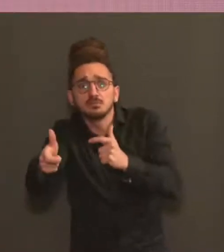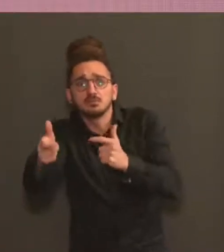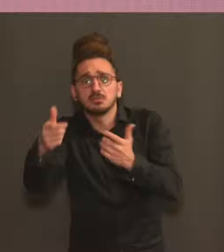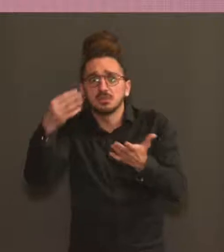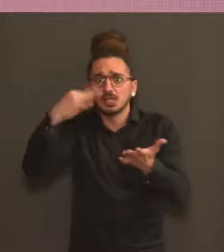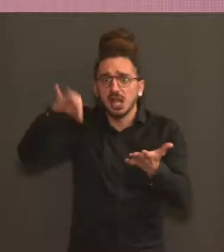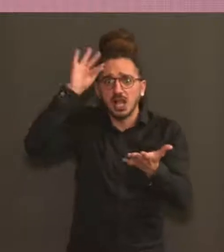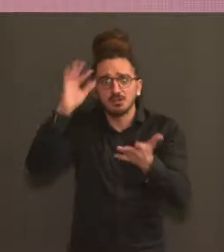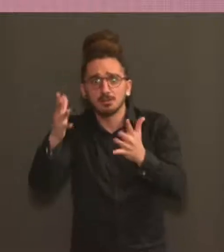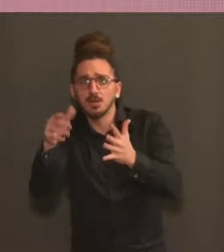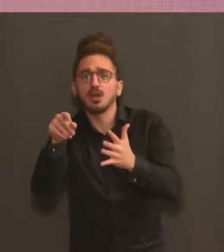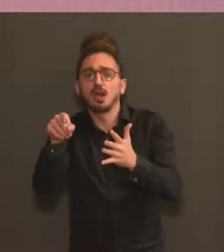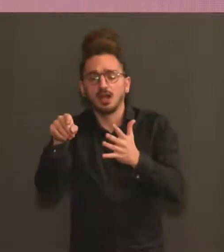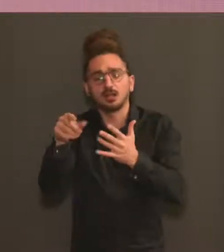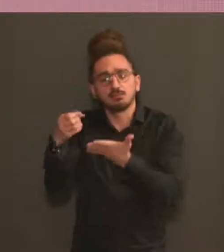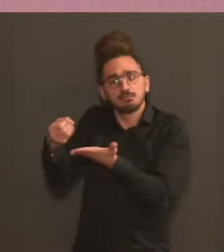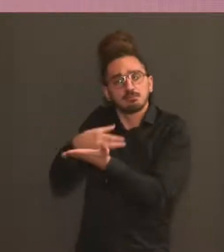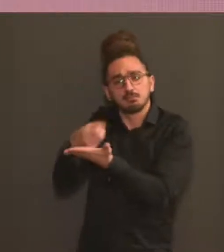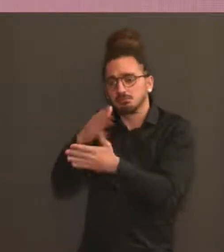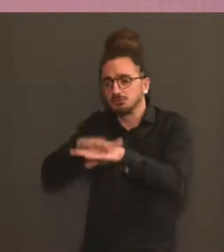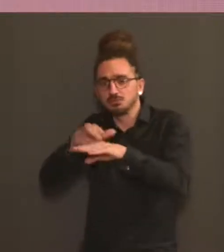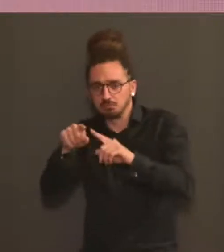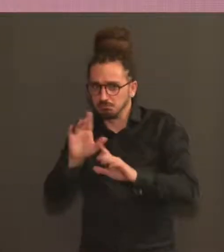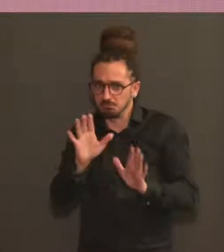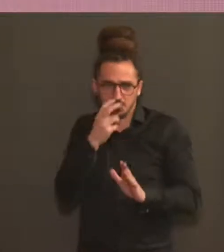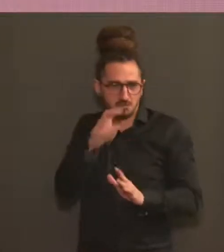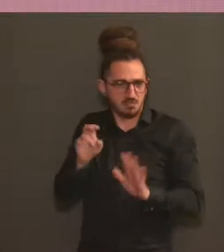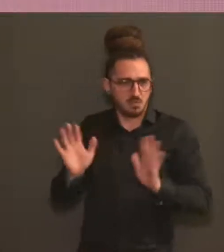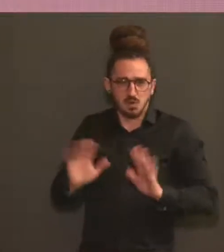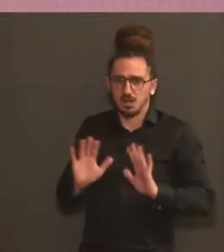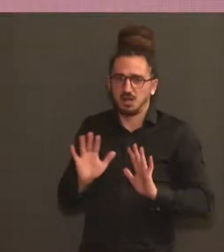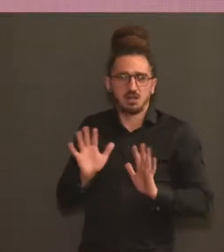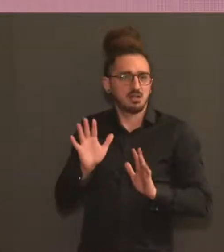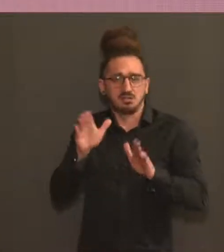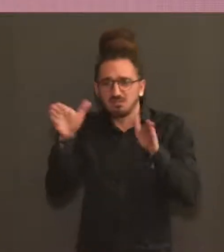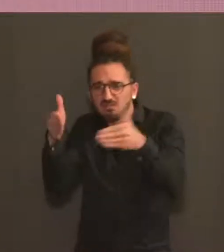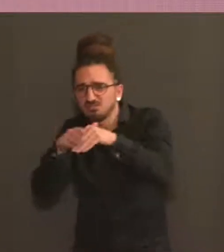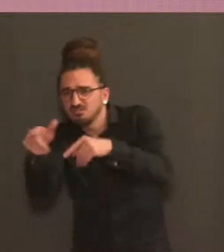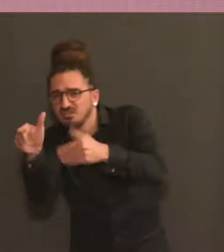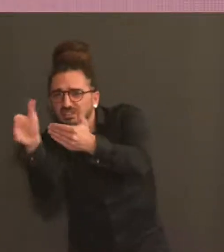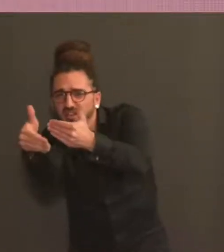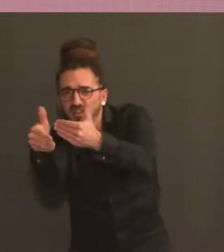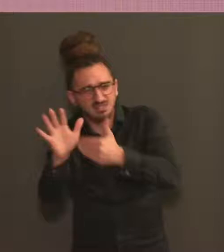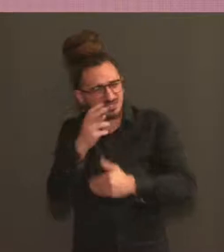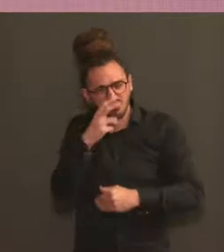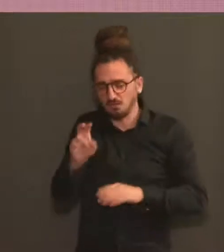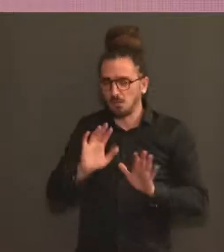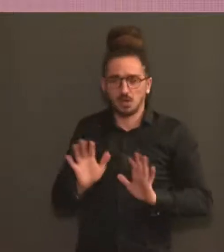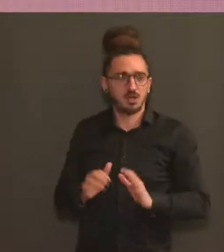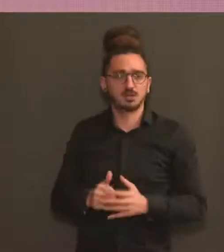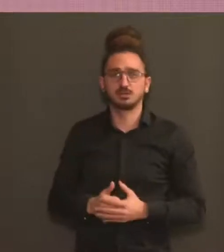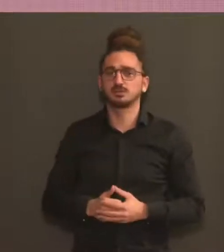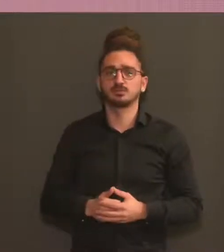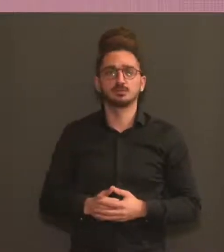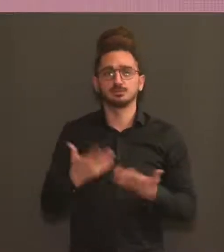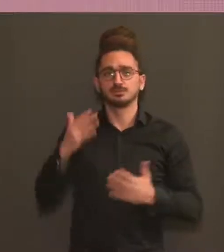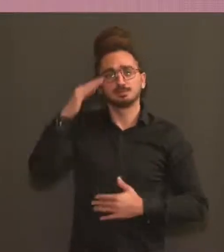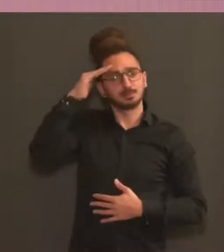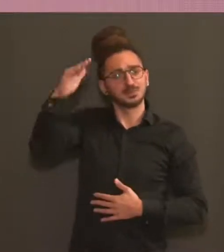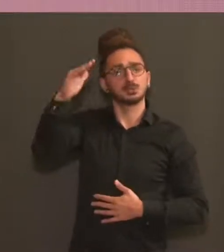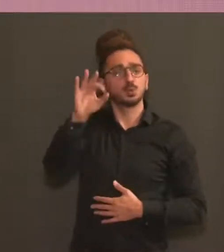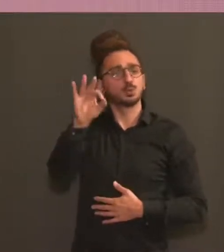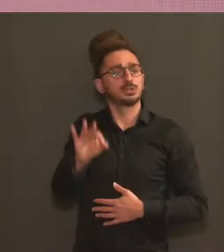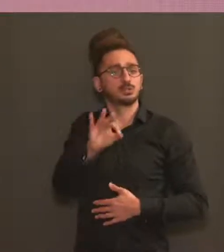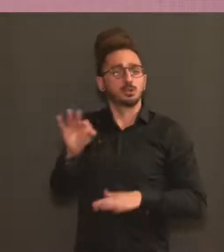tel ne sera demandé. Il ne s'agit donc pas de créer une banque de données sur la santé